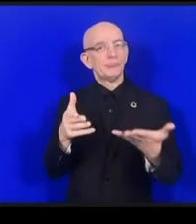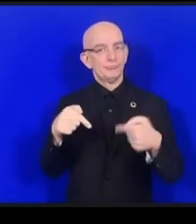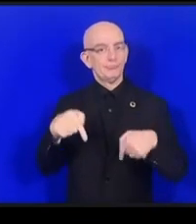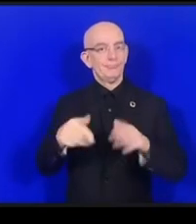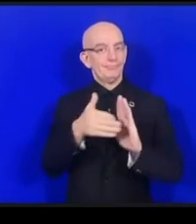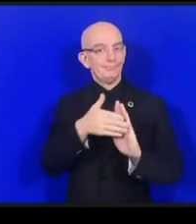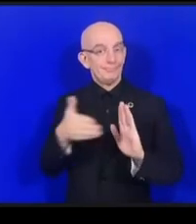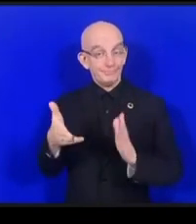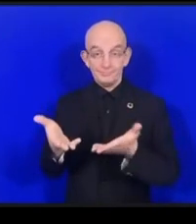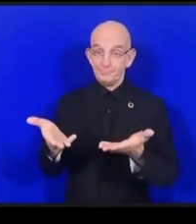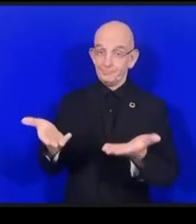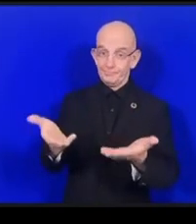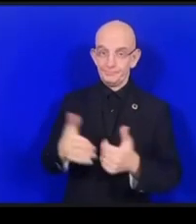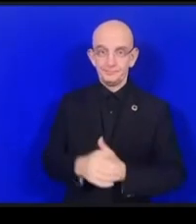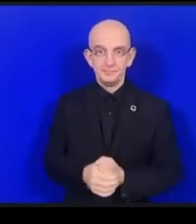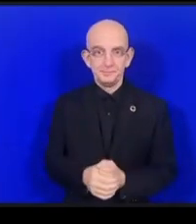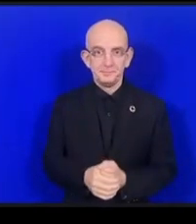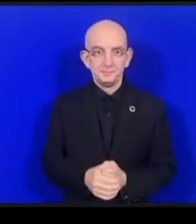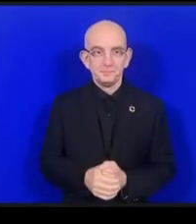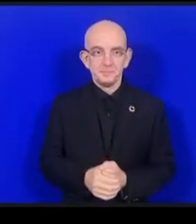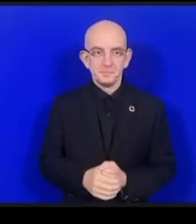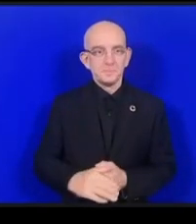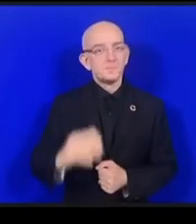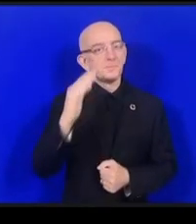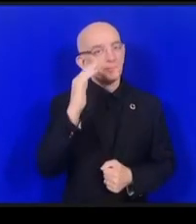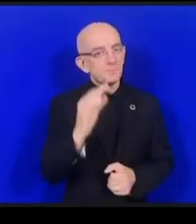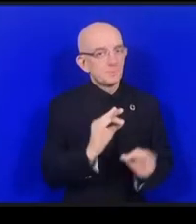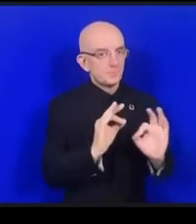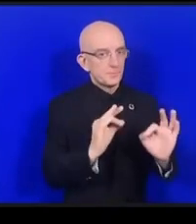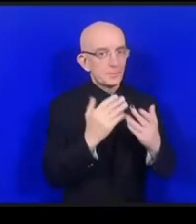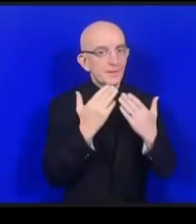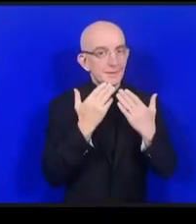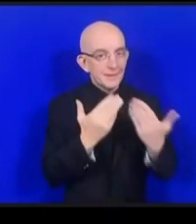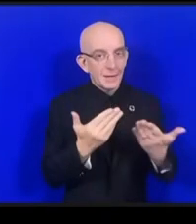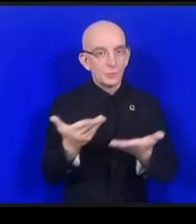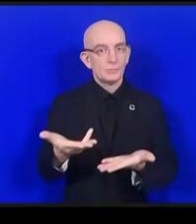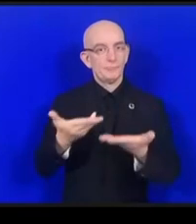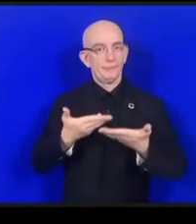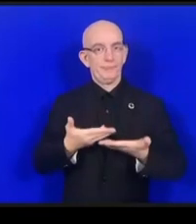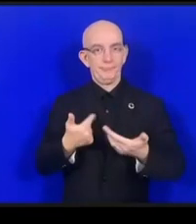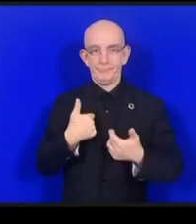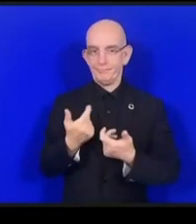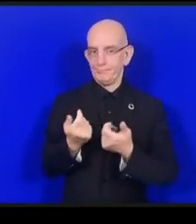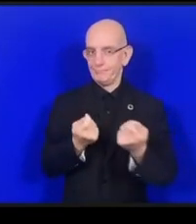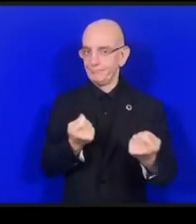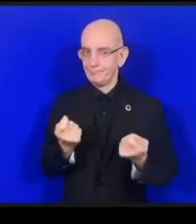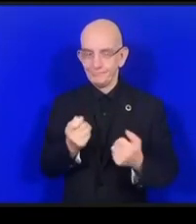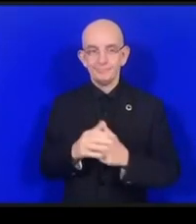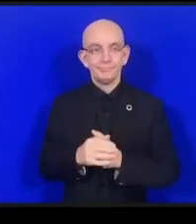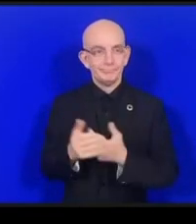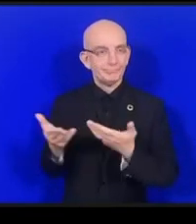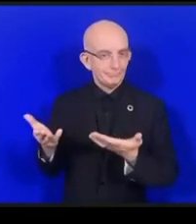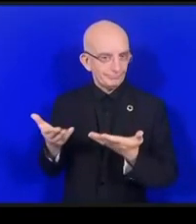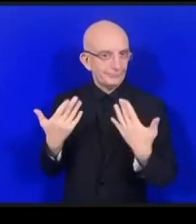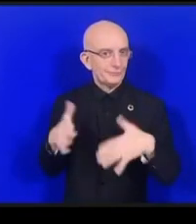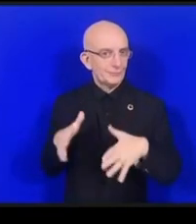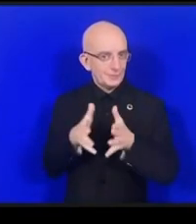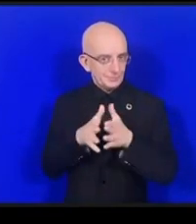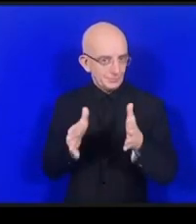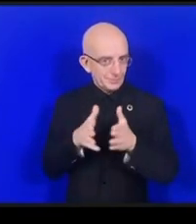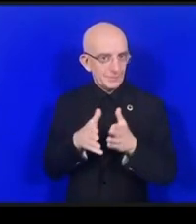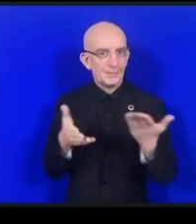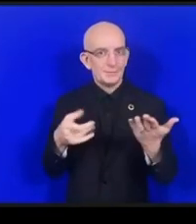Маркос уже говорил что у нас сейчас есть 28 коалиций